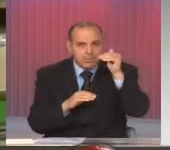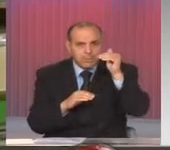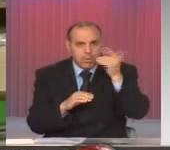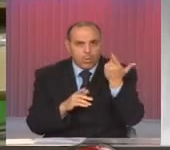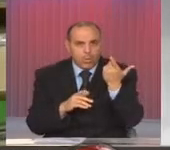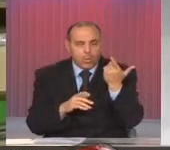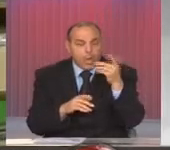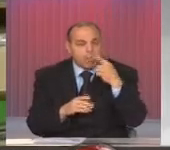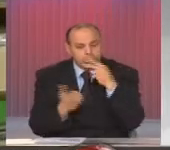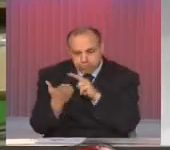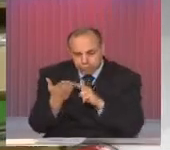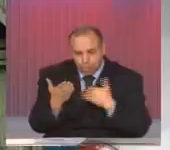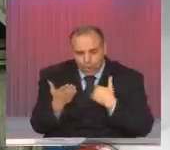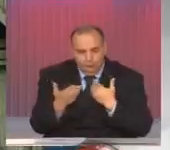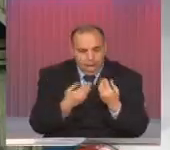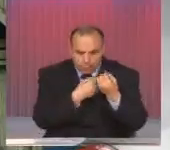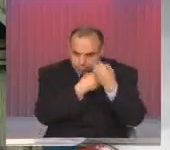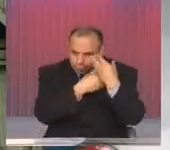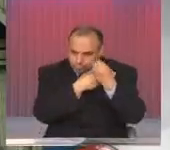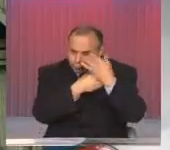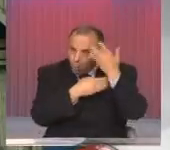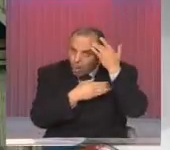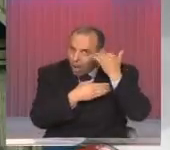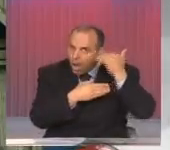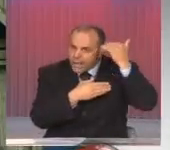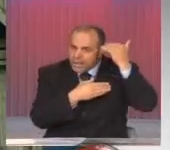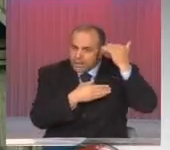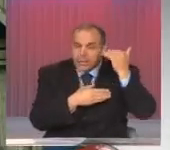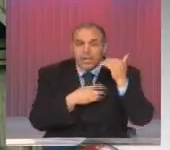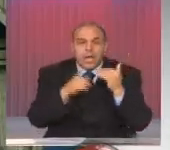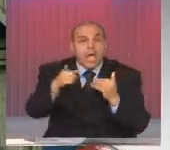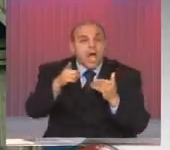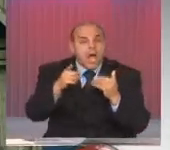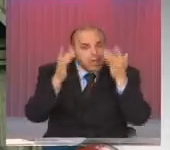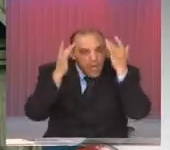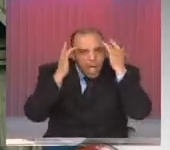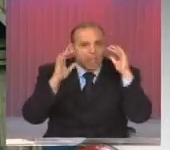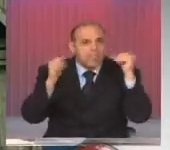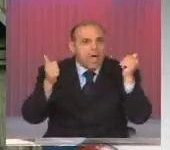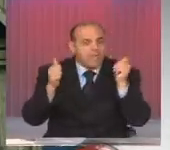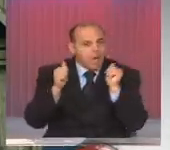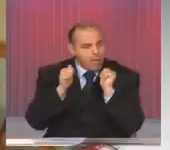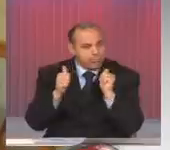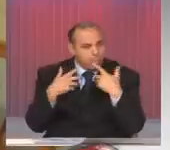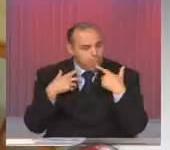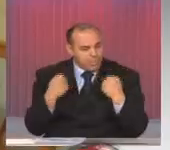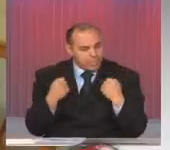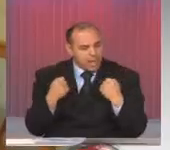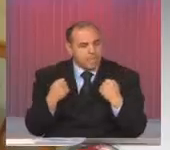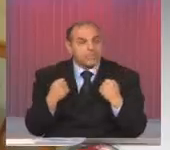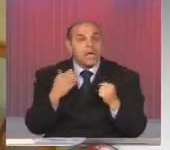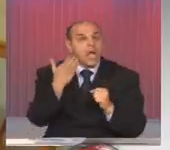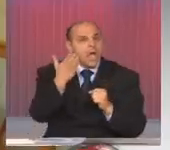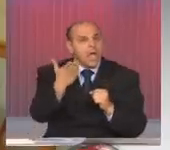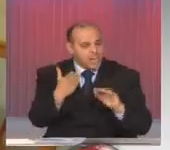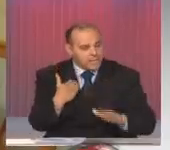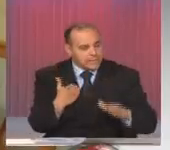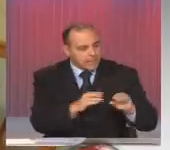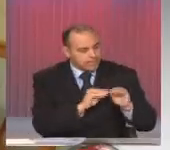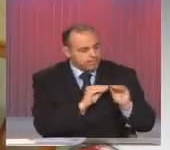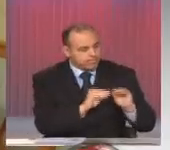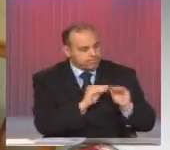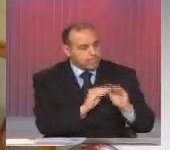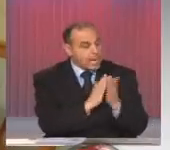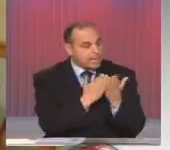ميولات القارئ وإكسابه مزيدا من المهارات، وترسخ لديه ثقافة دائمة وثابتة وتحث الناشئ على المحافظة